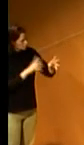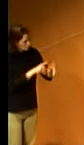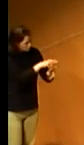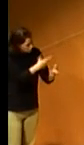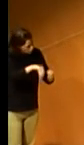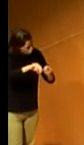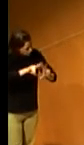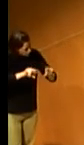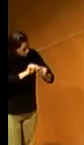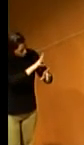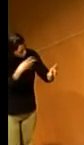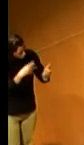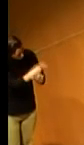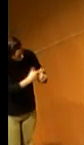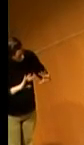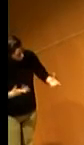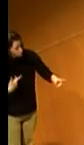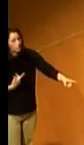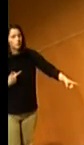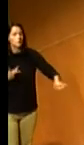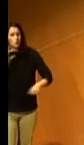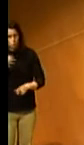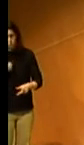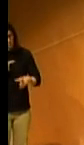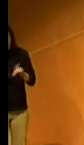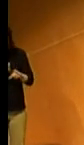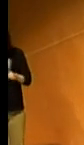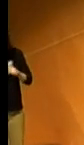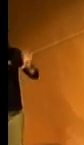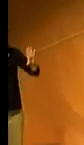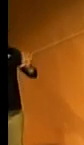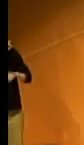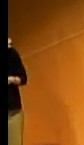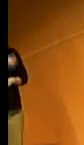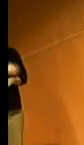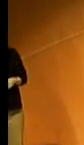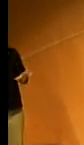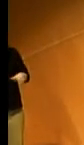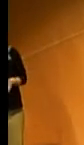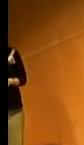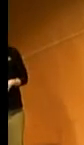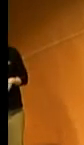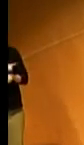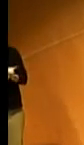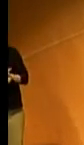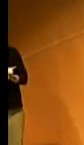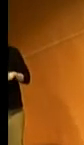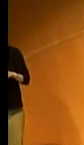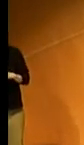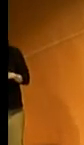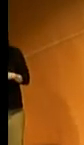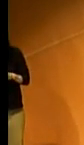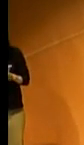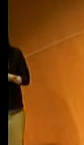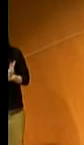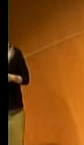Mon emploi du temps ? Oui. Moi, j'ai 80% aussi, donc ce qui correspond à peu près à 32 heures. Et j'ai 3 élèves.